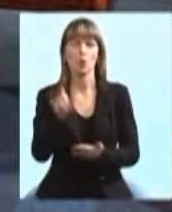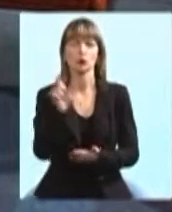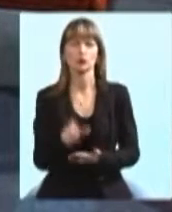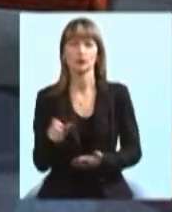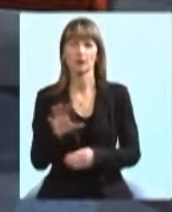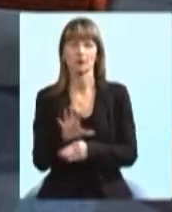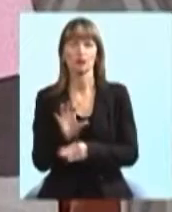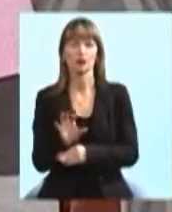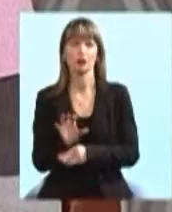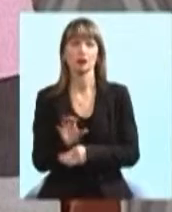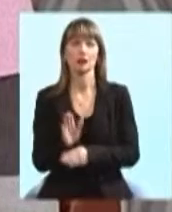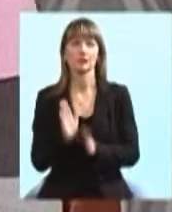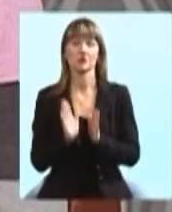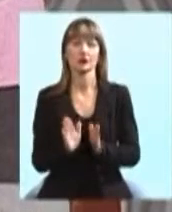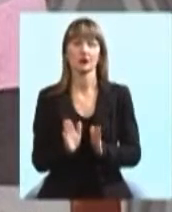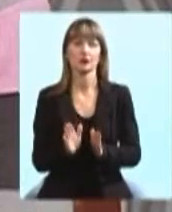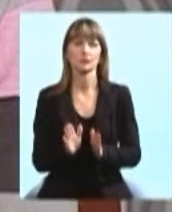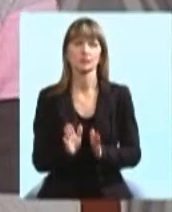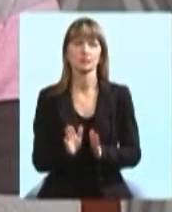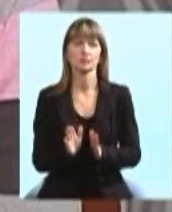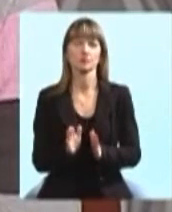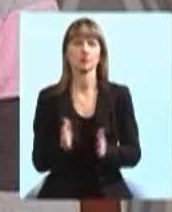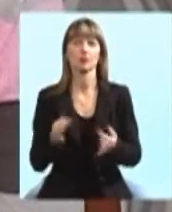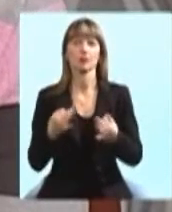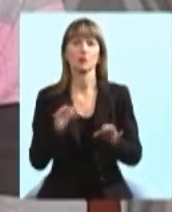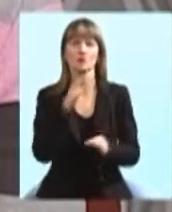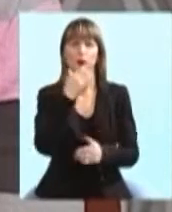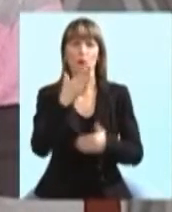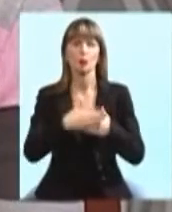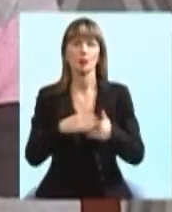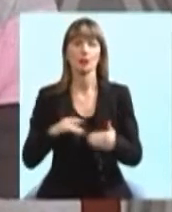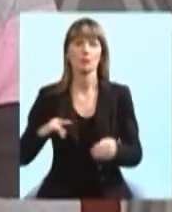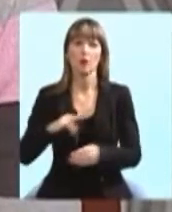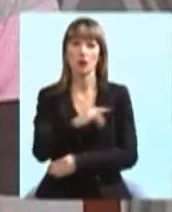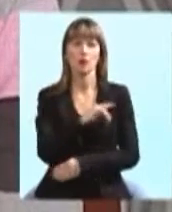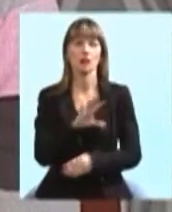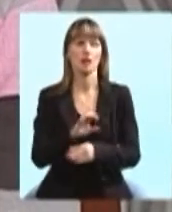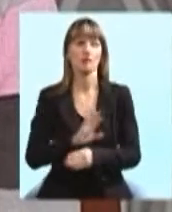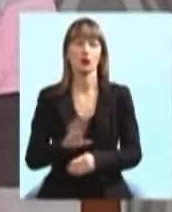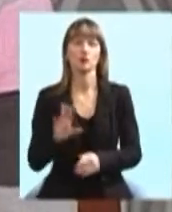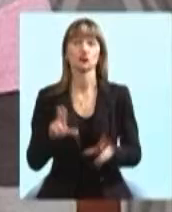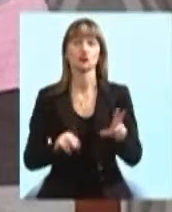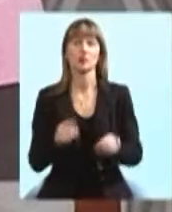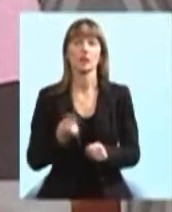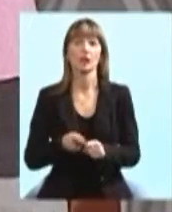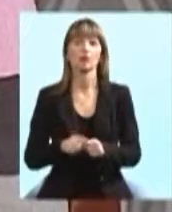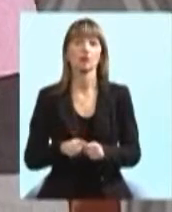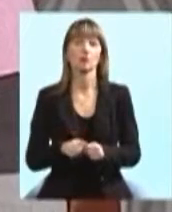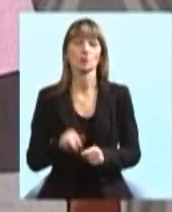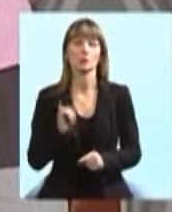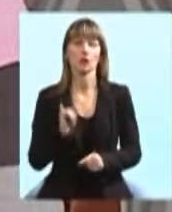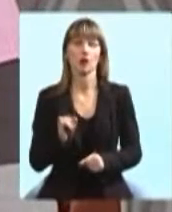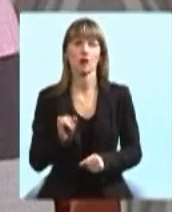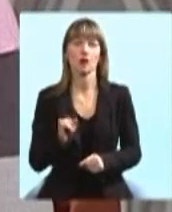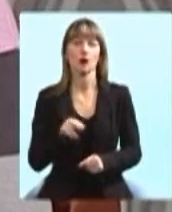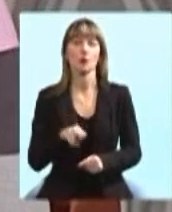фотографуються тільки, ну, якесь дозвілля, тобто перед польотом вони не фотографуються, тому що це вважають за погану таку